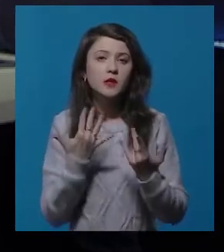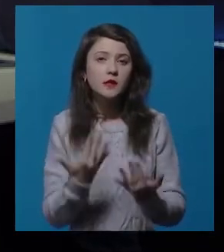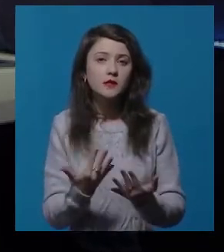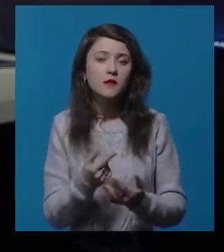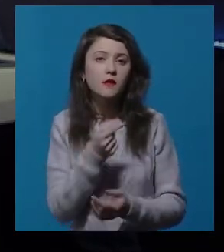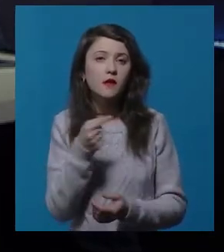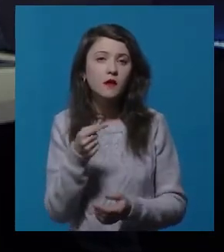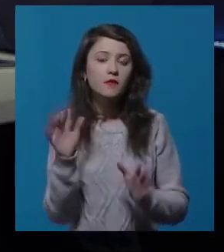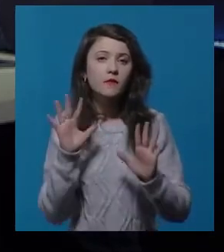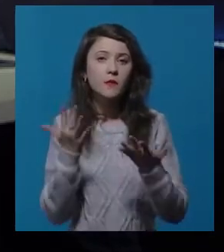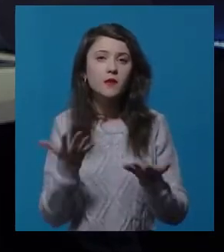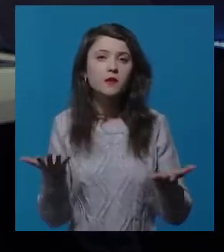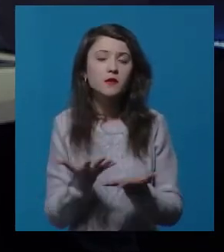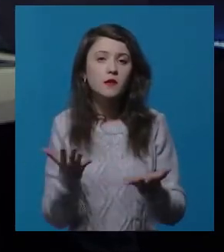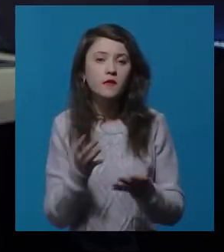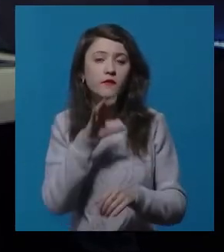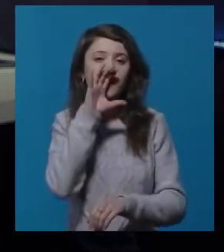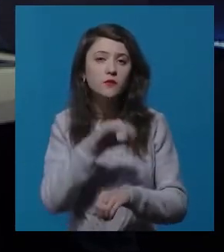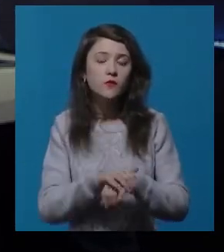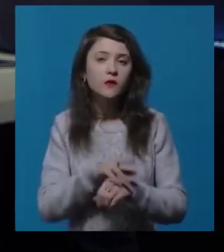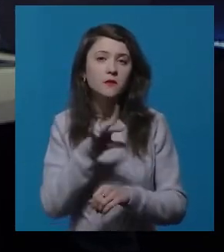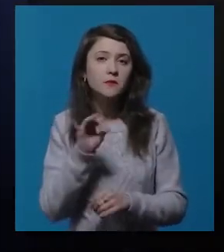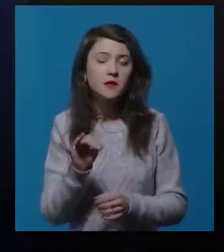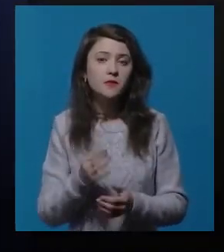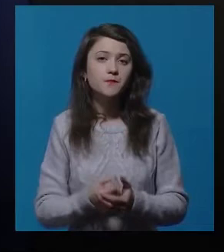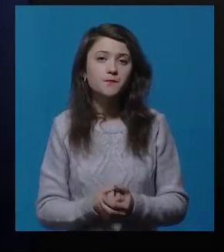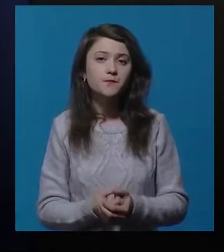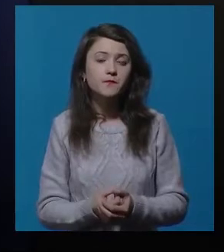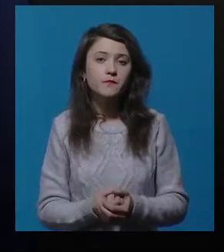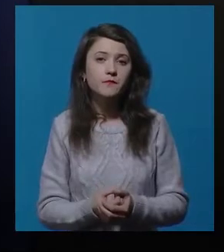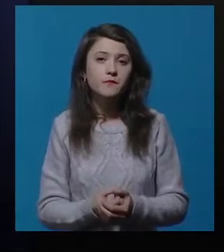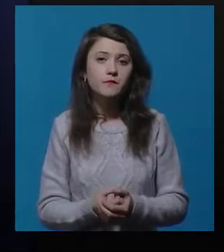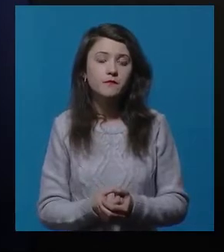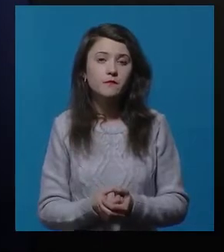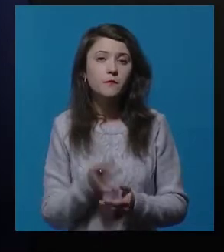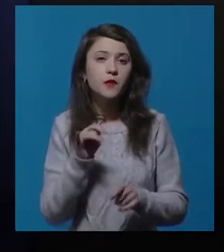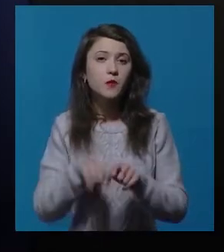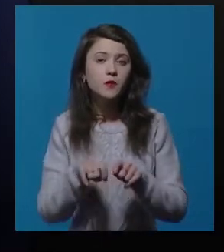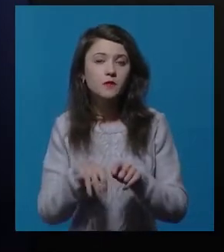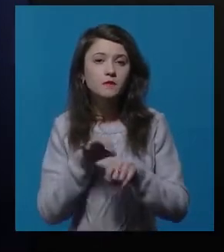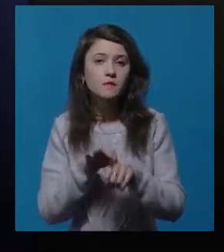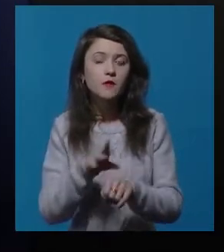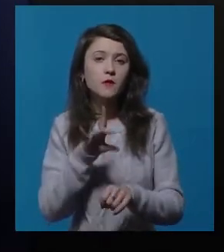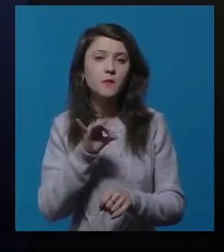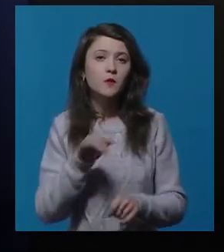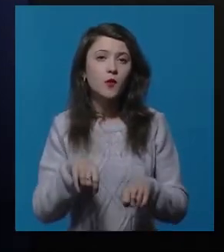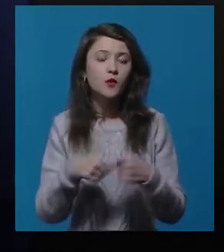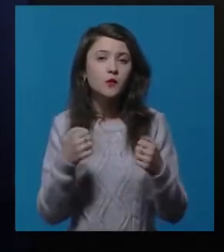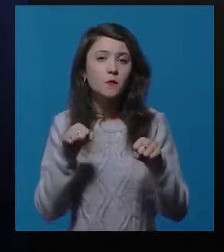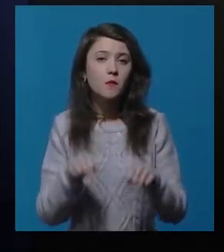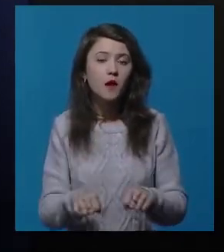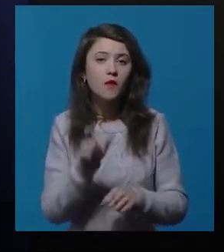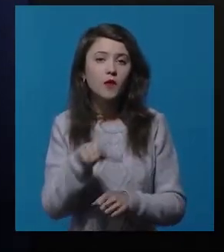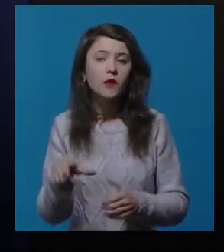негативних випадків, які фіксувалися при слідчих діях, при порушенні прав громадян.